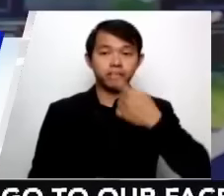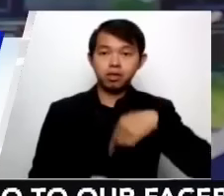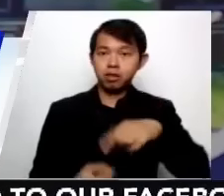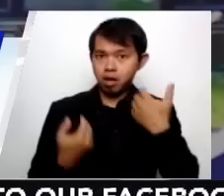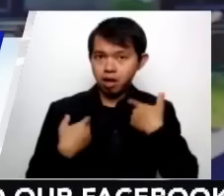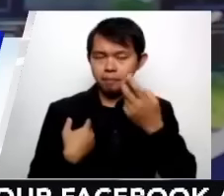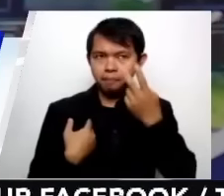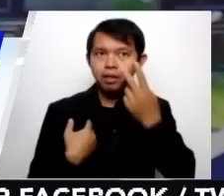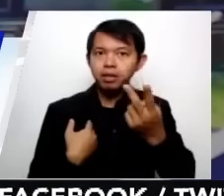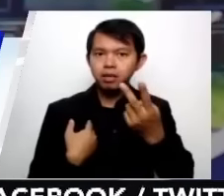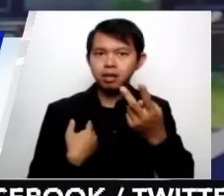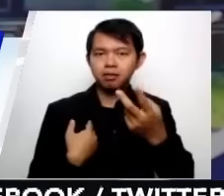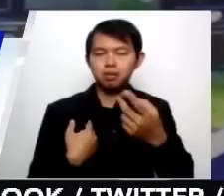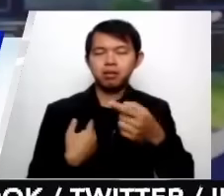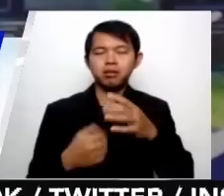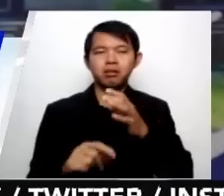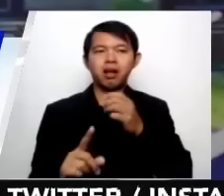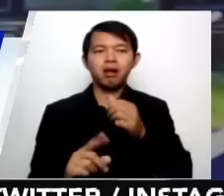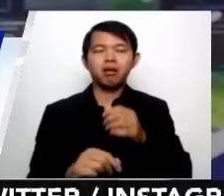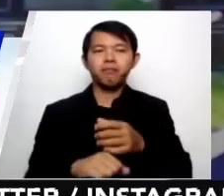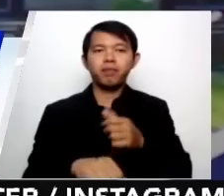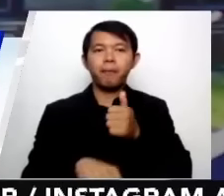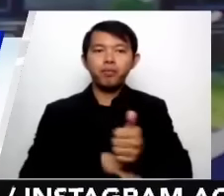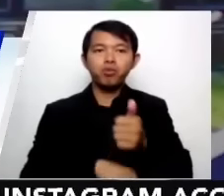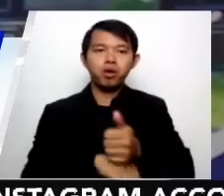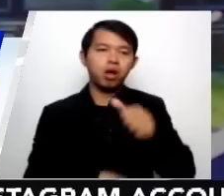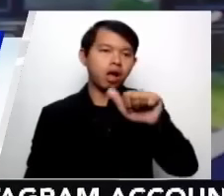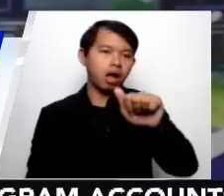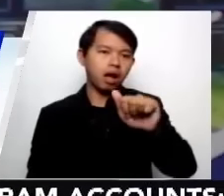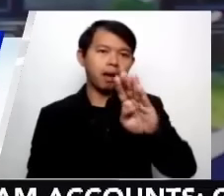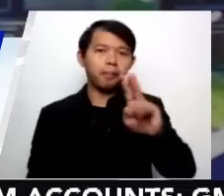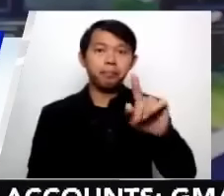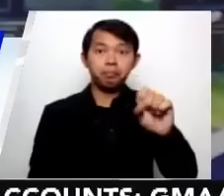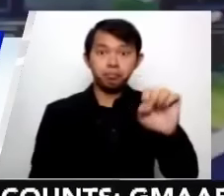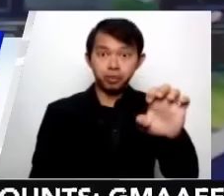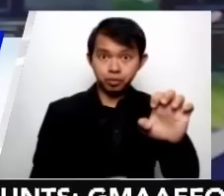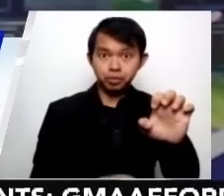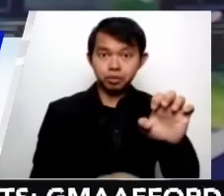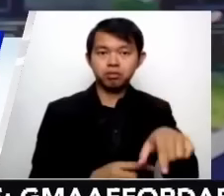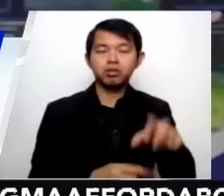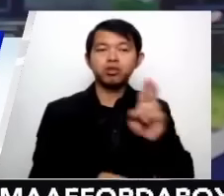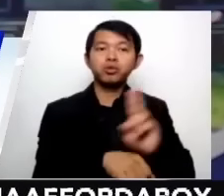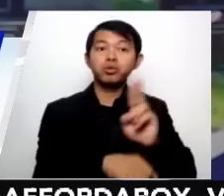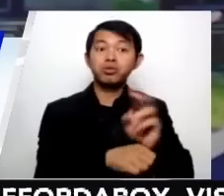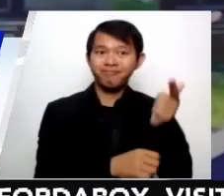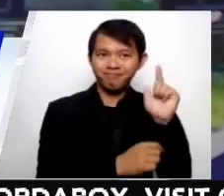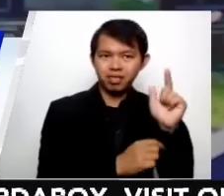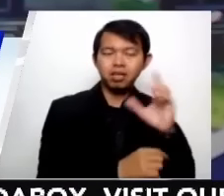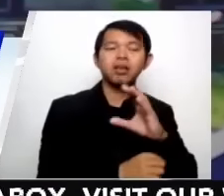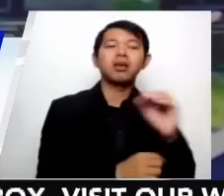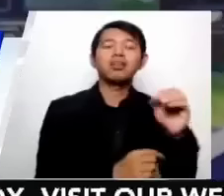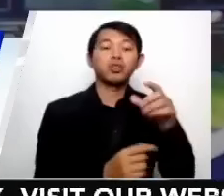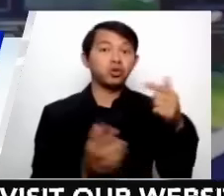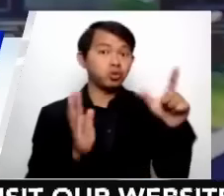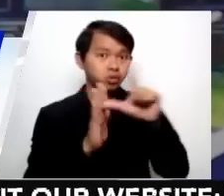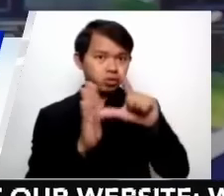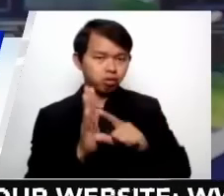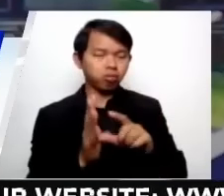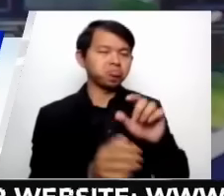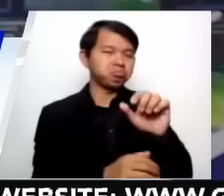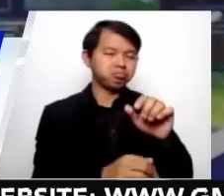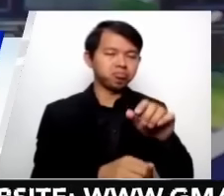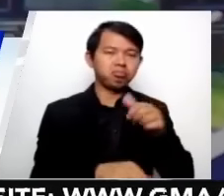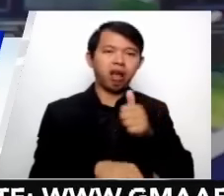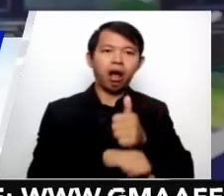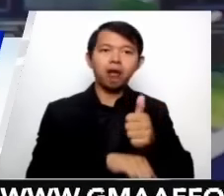na may pang-aabuso at may makikita po natin na itong amendment po ay aabusuhin, then we will enforce strictly